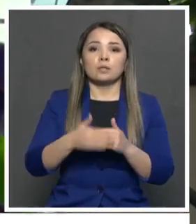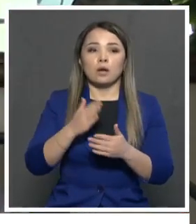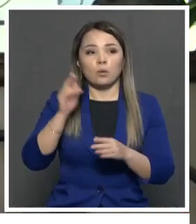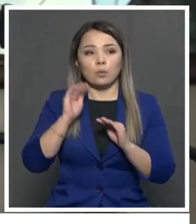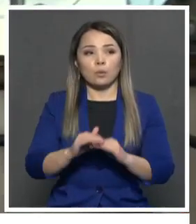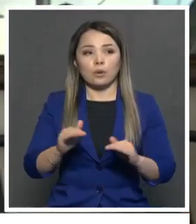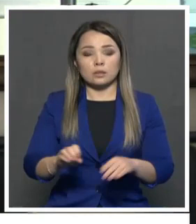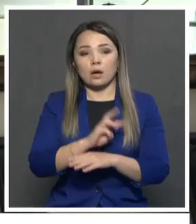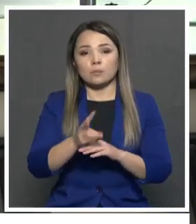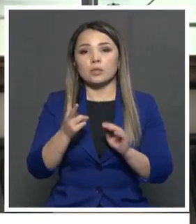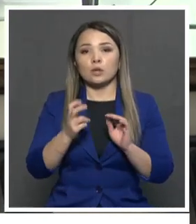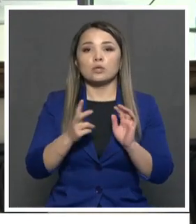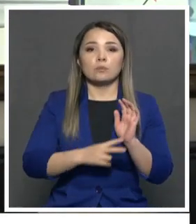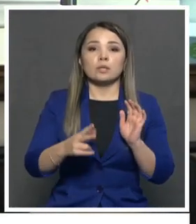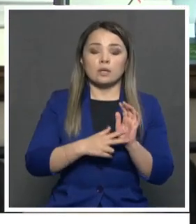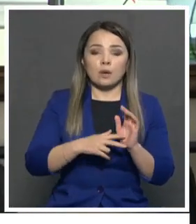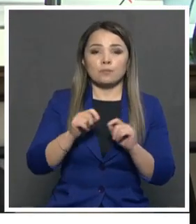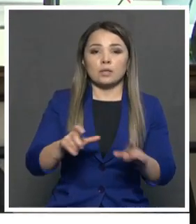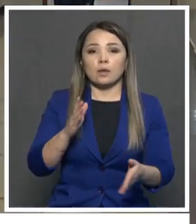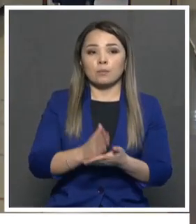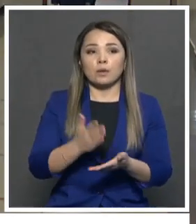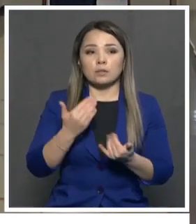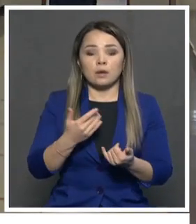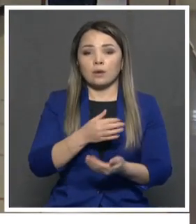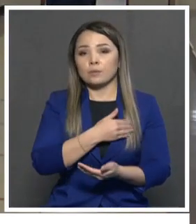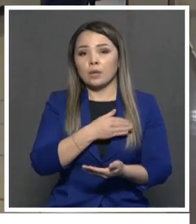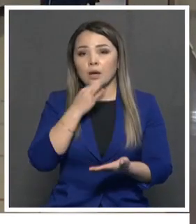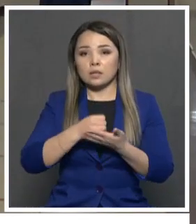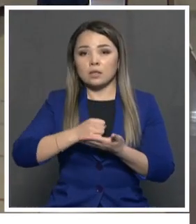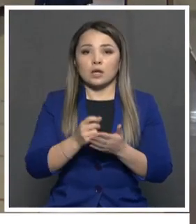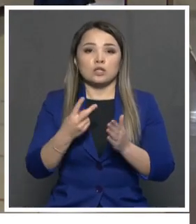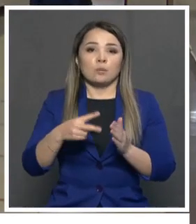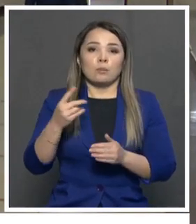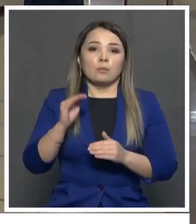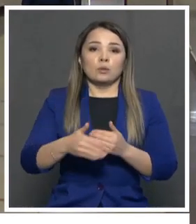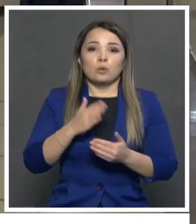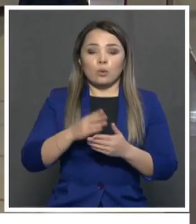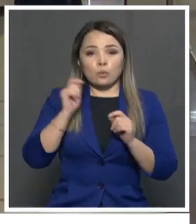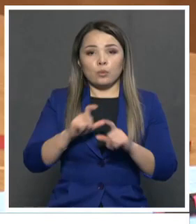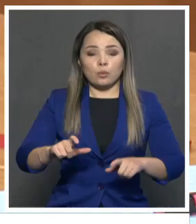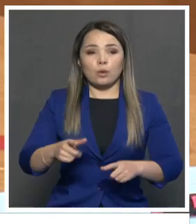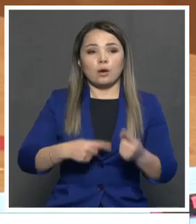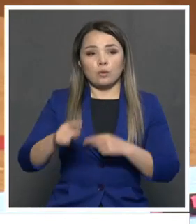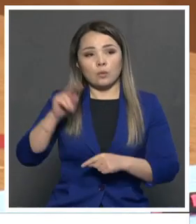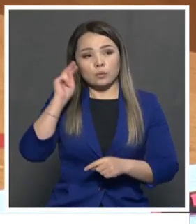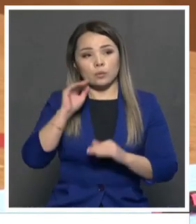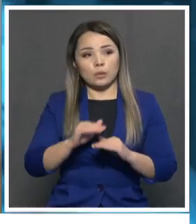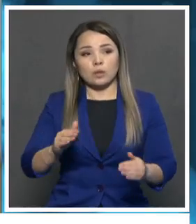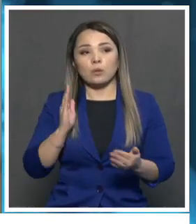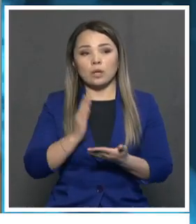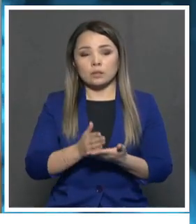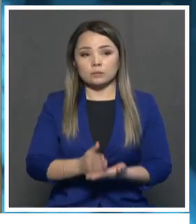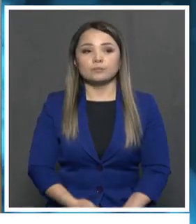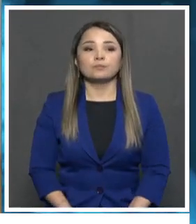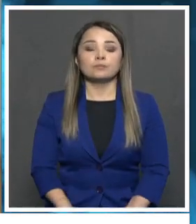оқушыны қамтып отырған 278 мектеп бар. Бекшиннің қаулысы бойынша 21 мыңға жуық оқушы мектеп партасына оралады.